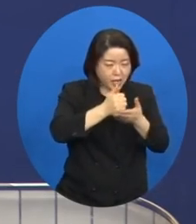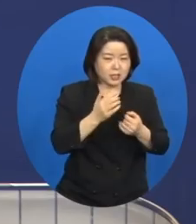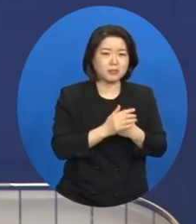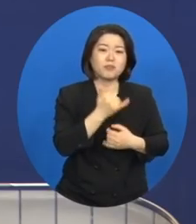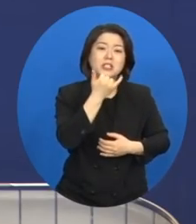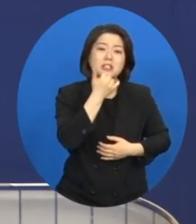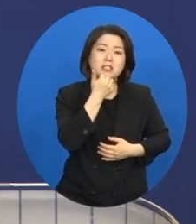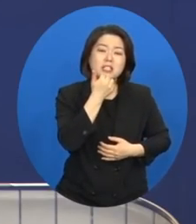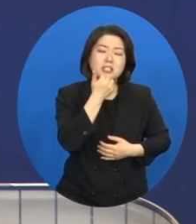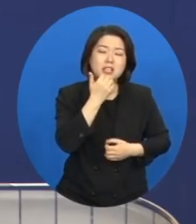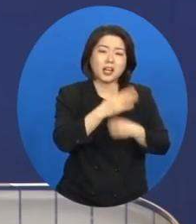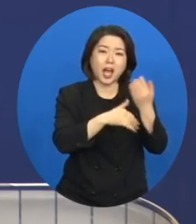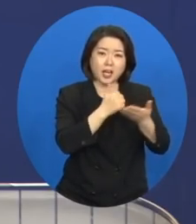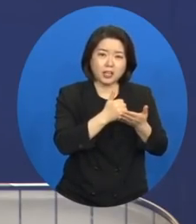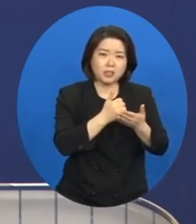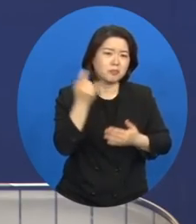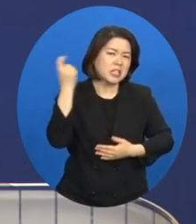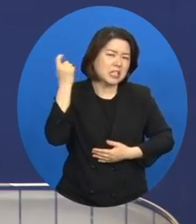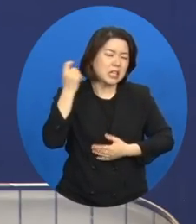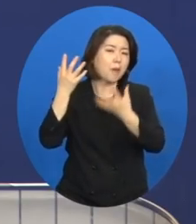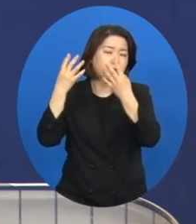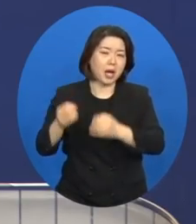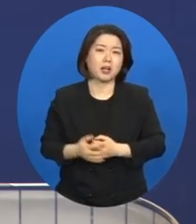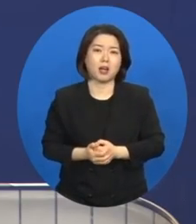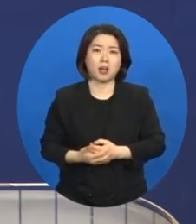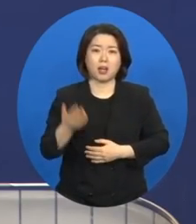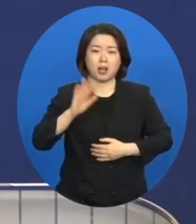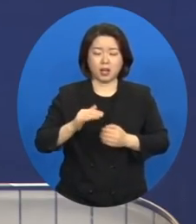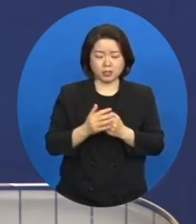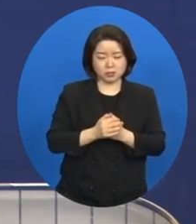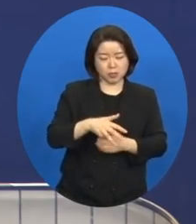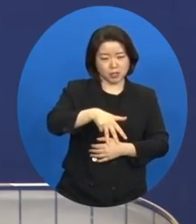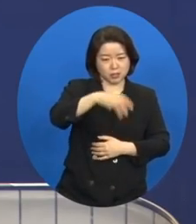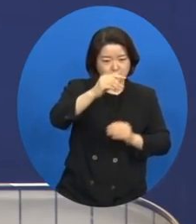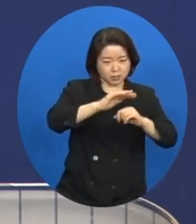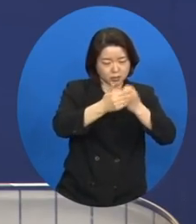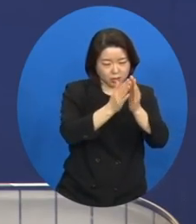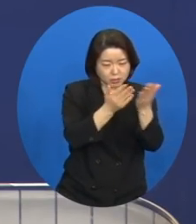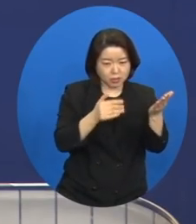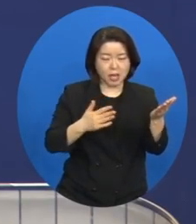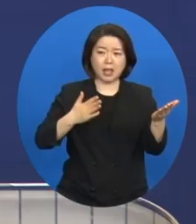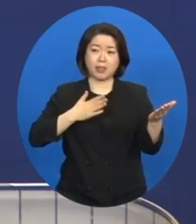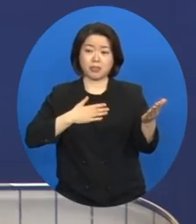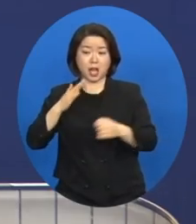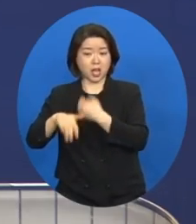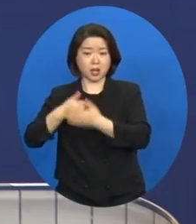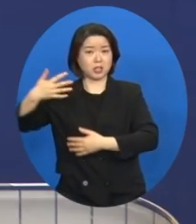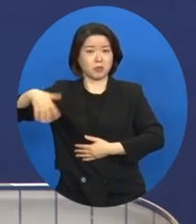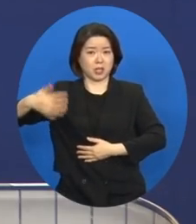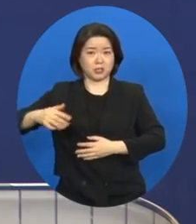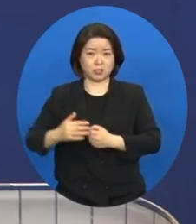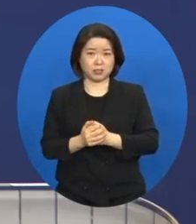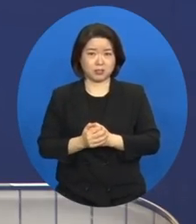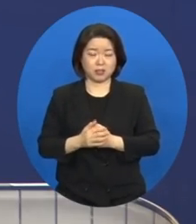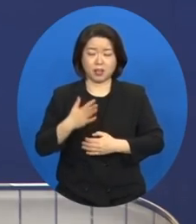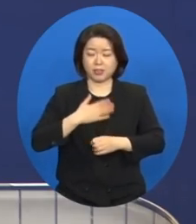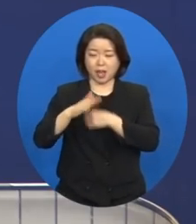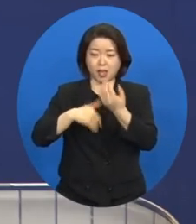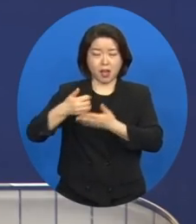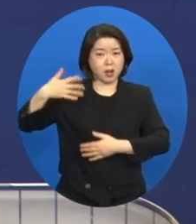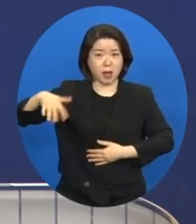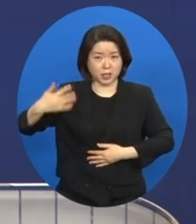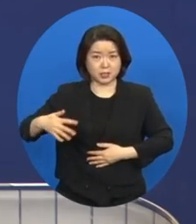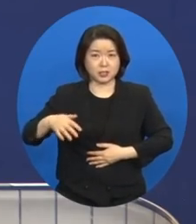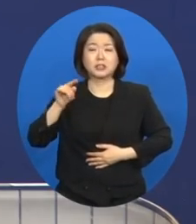그런데 아직 창세기 28장에 보면 나의 하나님이라고는 할 수 없는, 하나님을 나의 하나님이라고는 할 수 없는